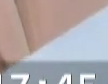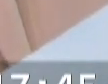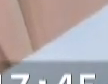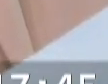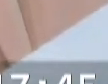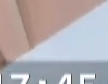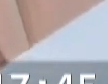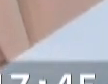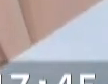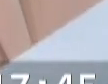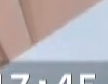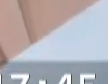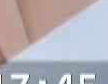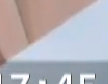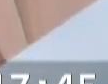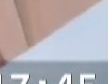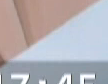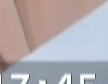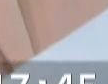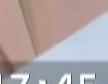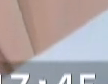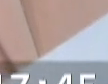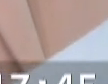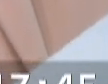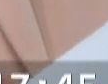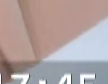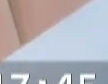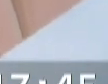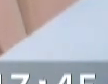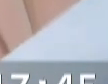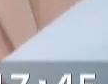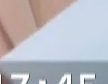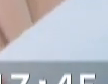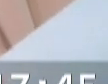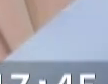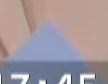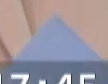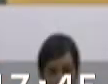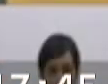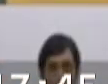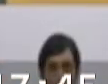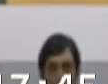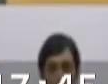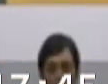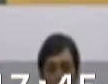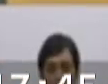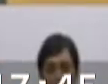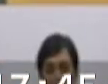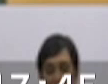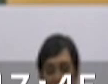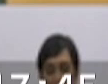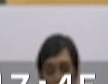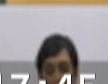მსოფლიო ორგანიზაციის დაკვეთით ერთ-ერთი საერთაშორისო ორგანიზაცია დადებს. Შეგვიძლია შევაფასოთ სისტემის დანერგვა,